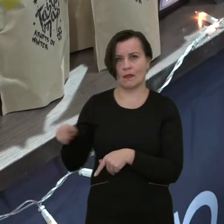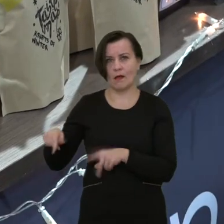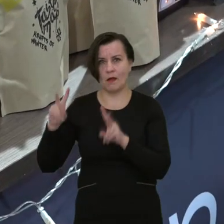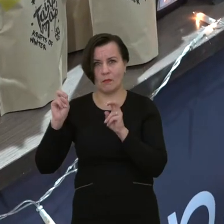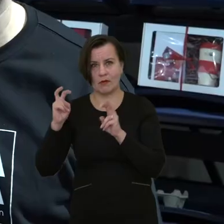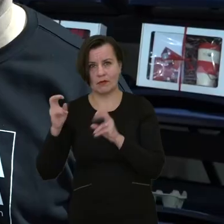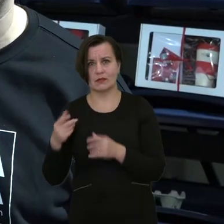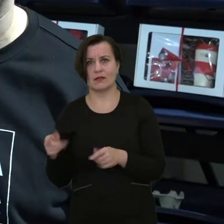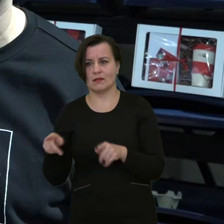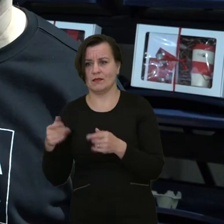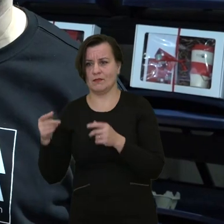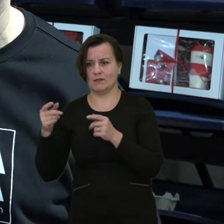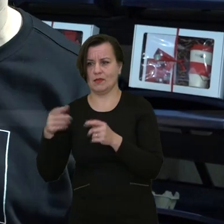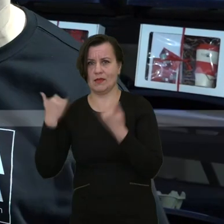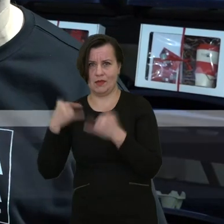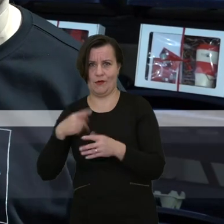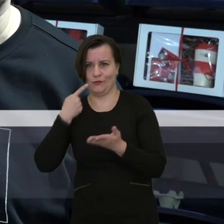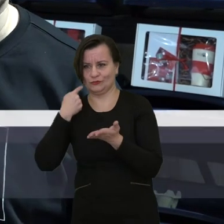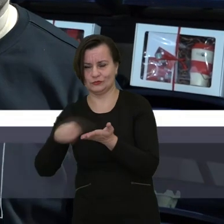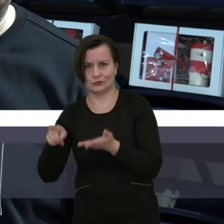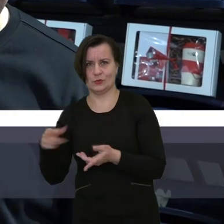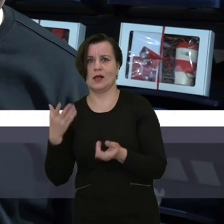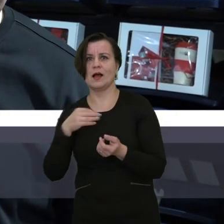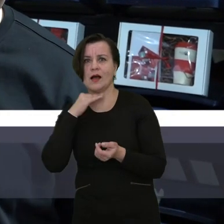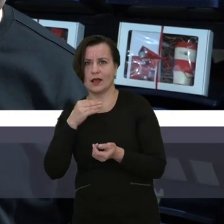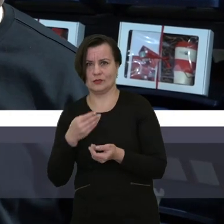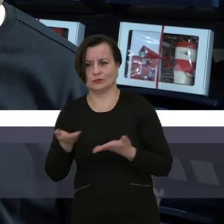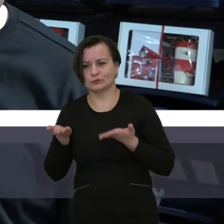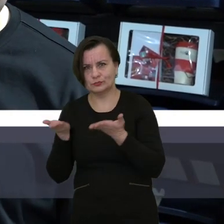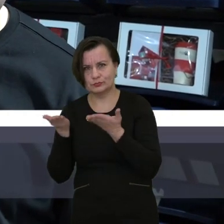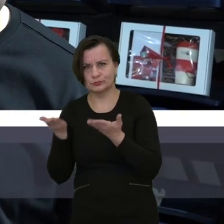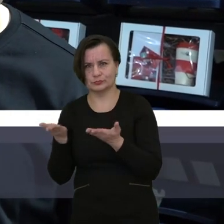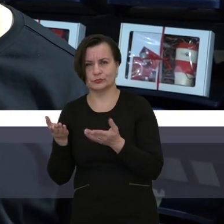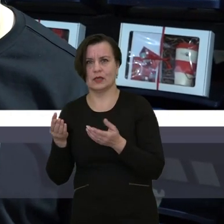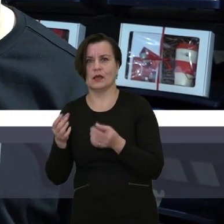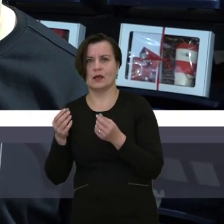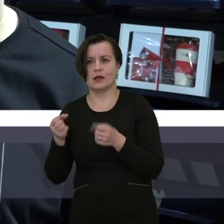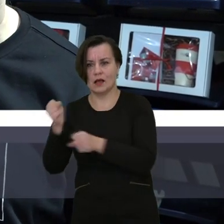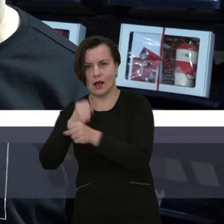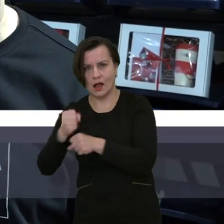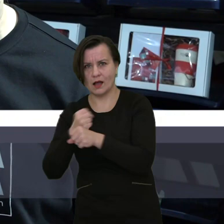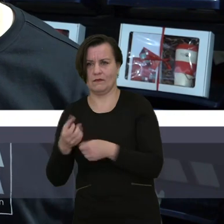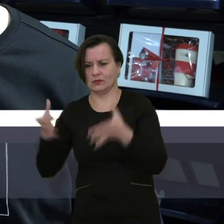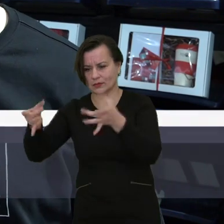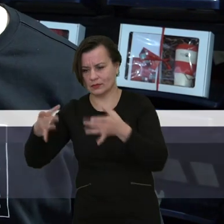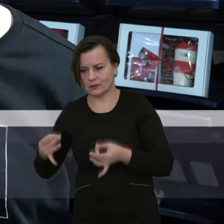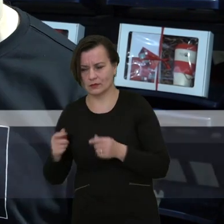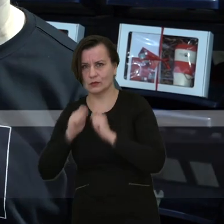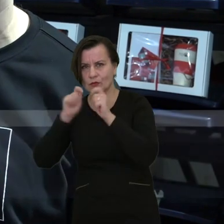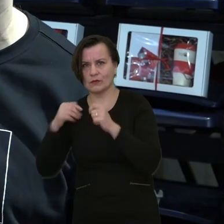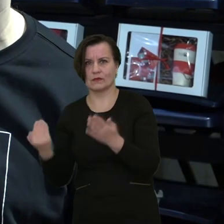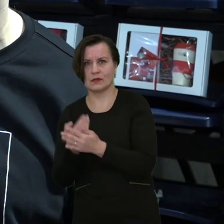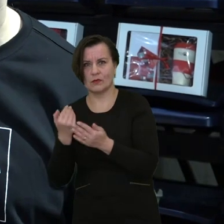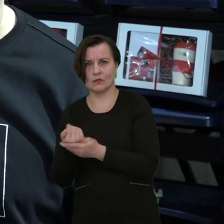Tai pavadinimas viską pasako, tai be abejo šviežiai skrudinta kava, įvairias kitas dovanas, kurias paruošim šiais metais, tam tikras naujienas,